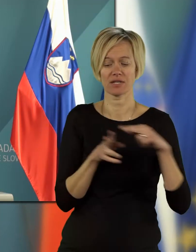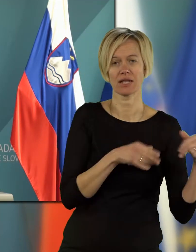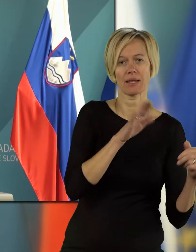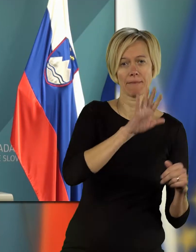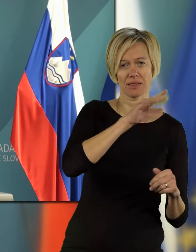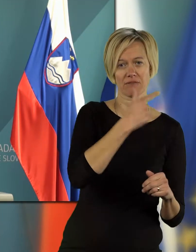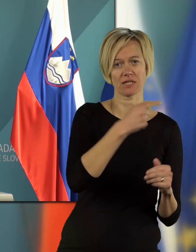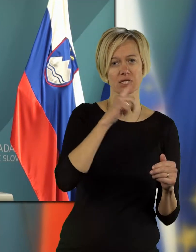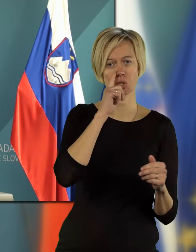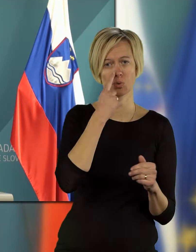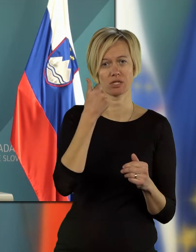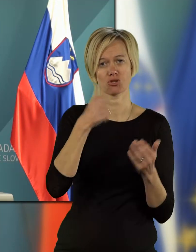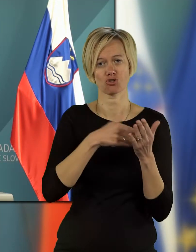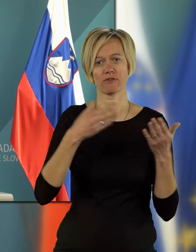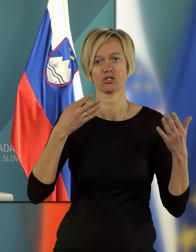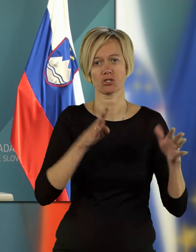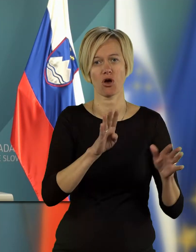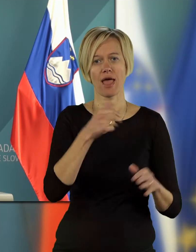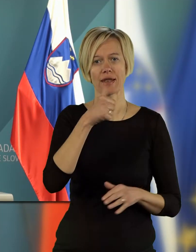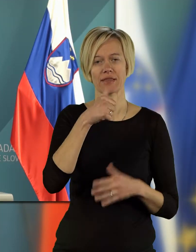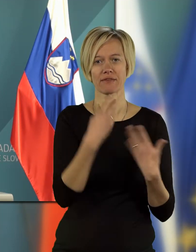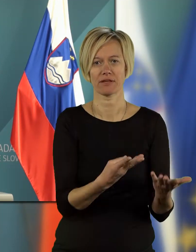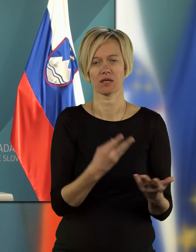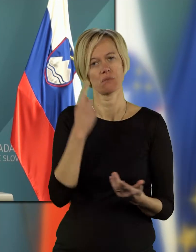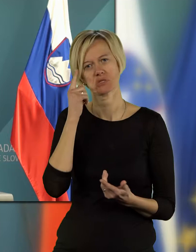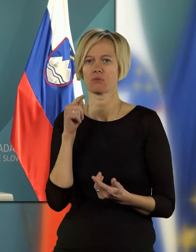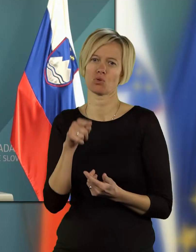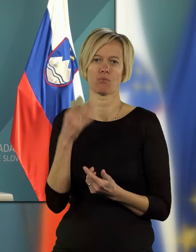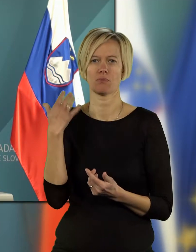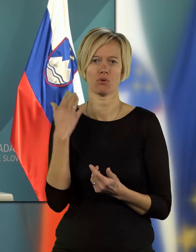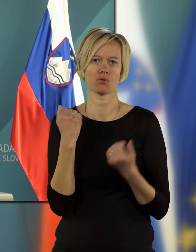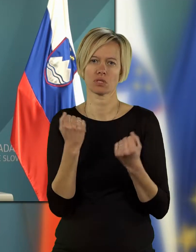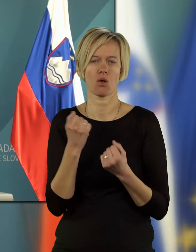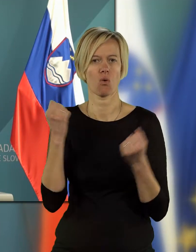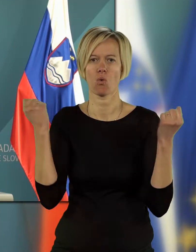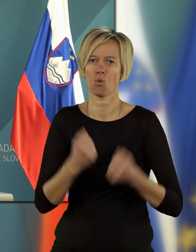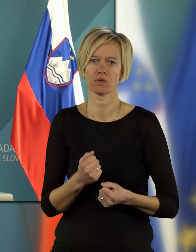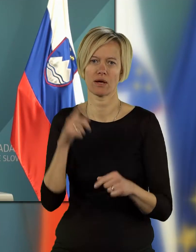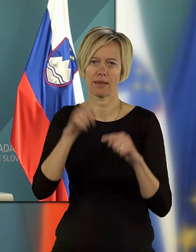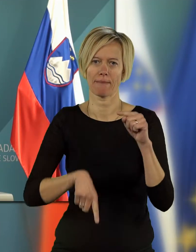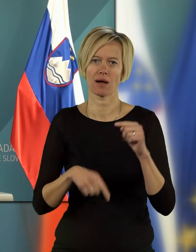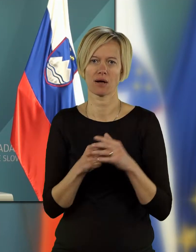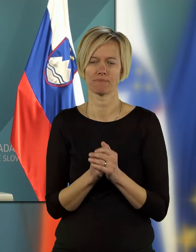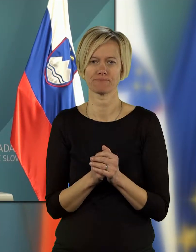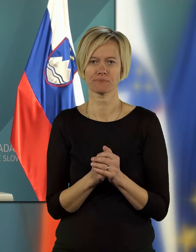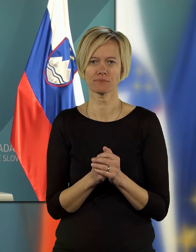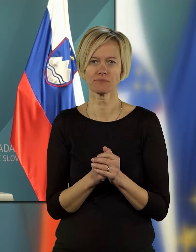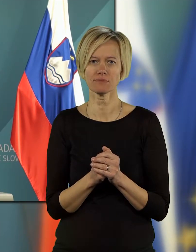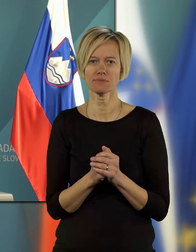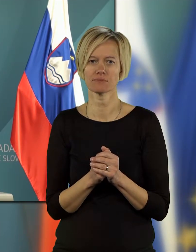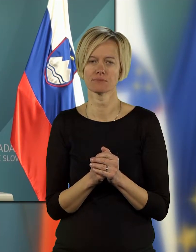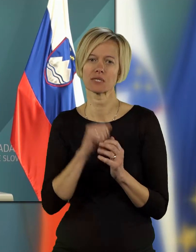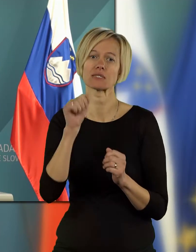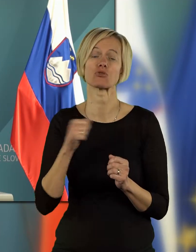na 25. junij 1991, pa mislim, da bi to bila zelo huda napaka. In zato